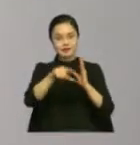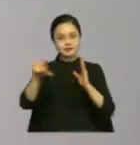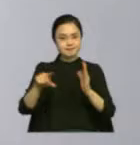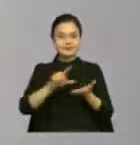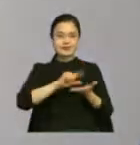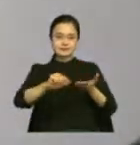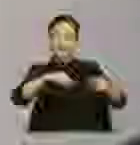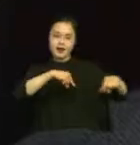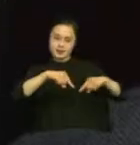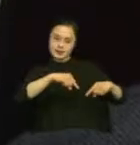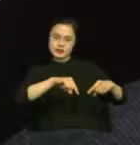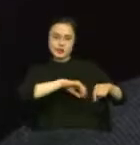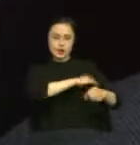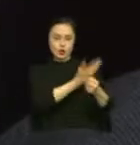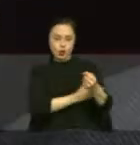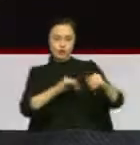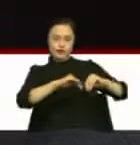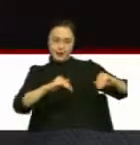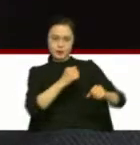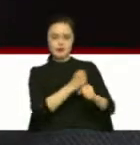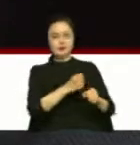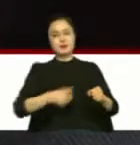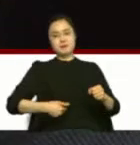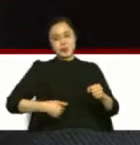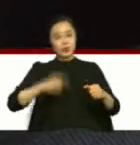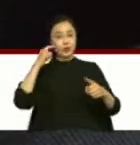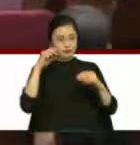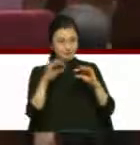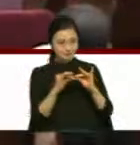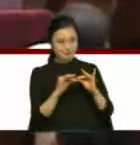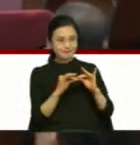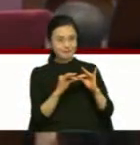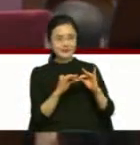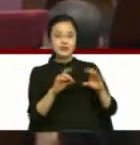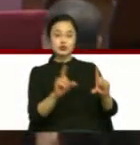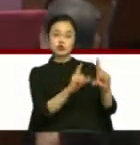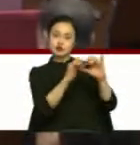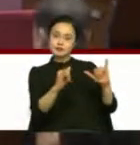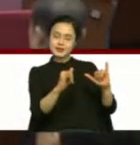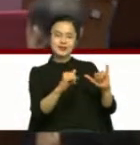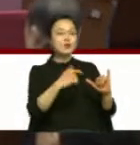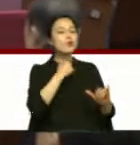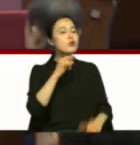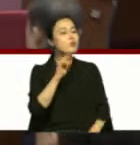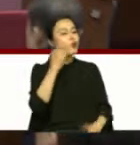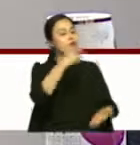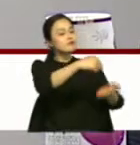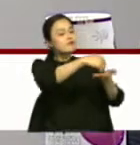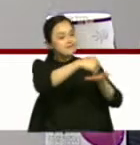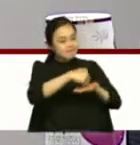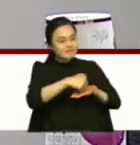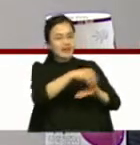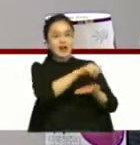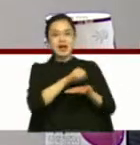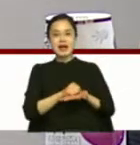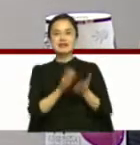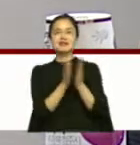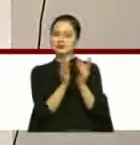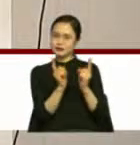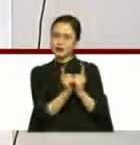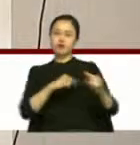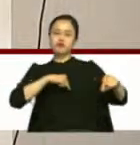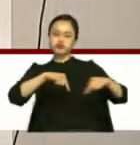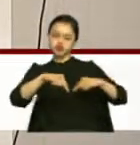논의가 진행됐습니다. 주민들의 여론을 직접적으로 수렴하는 대의기관인 지방의회의 전문성 확보는 지방자치에